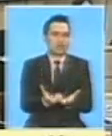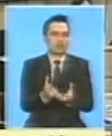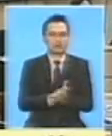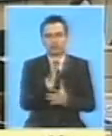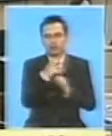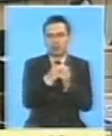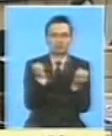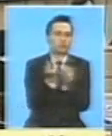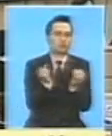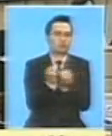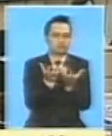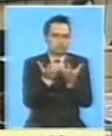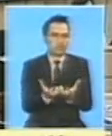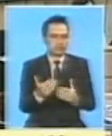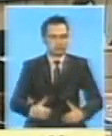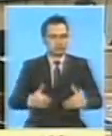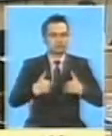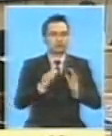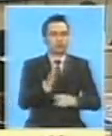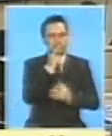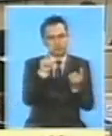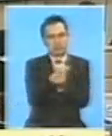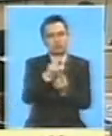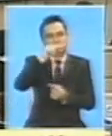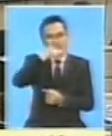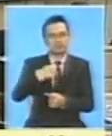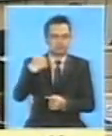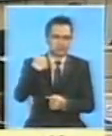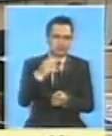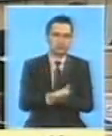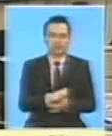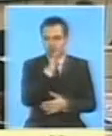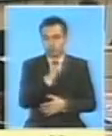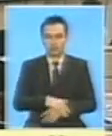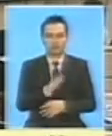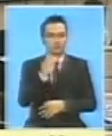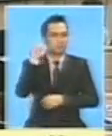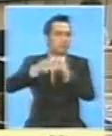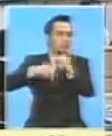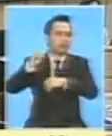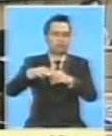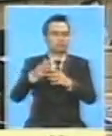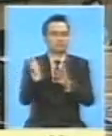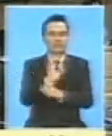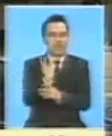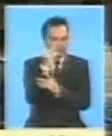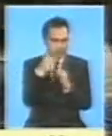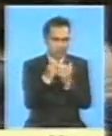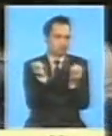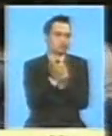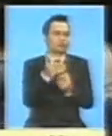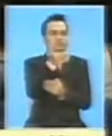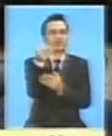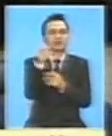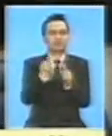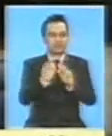ำลายความสงบสุขและคุณค่าของสังคมบาดีของสังคมไทยนะครับเพราะนั้นถ้าปล่อยไว้อนาคตก็กระทบความมั่นคงของชาติอีกนั่นแหละนะ